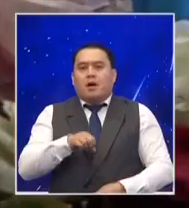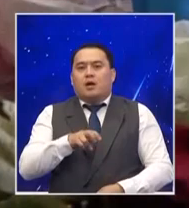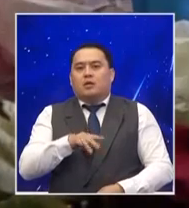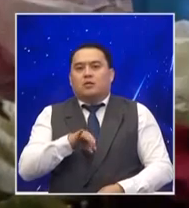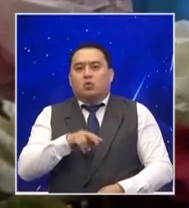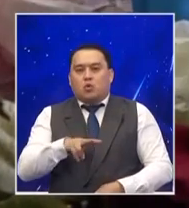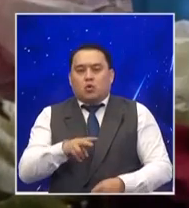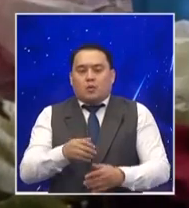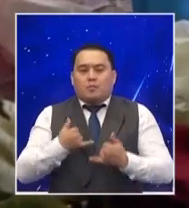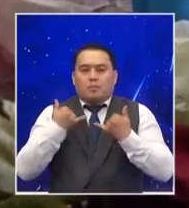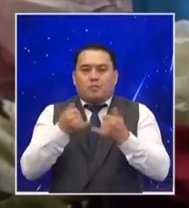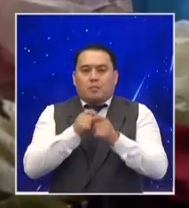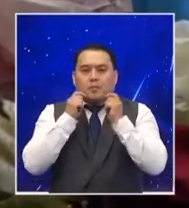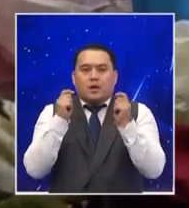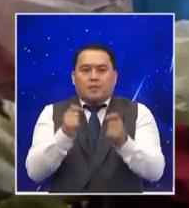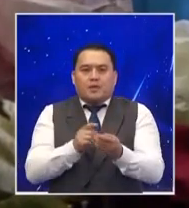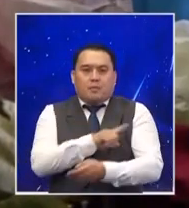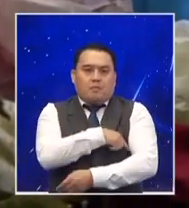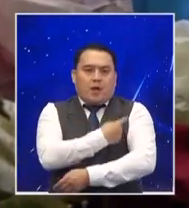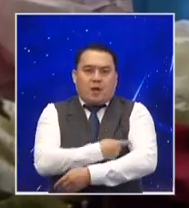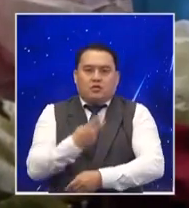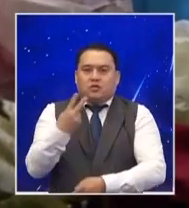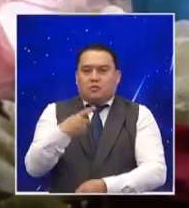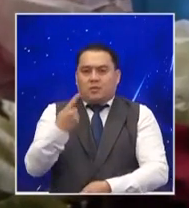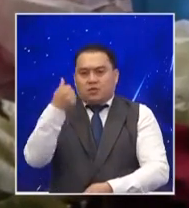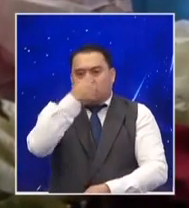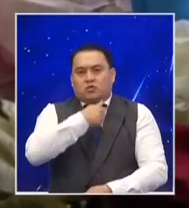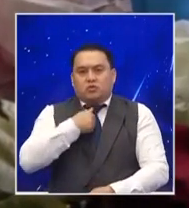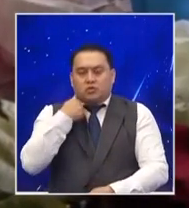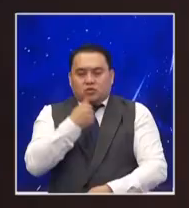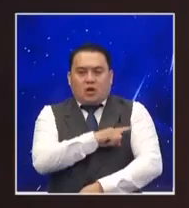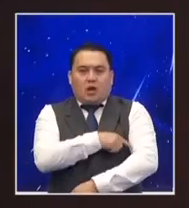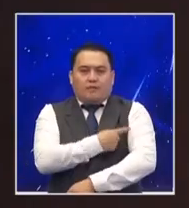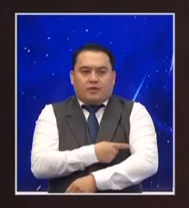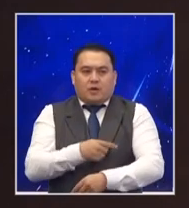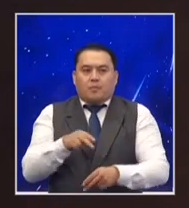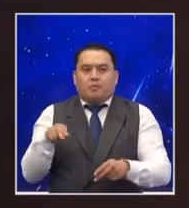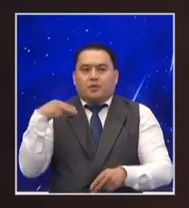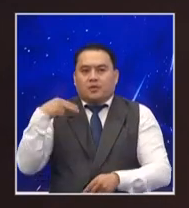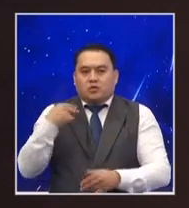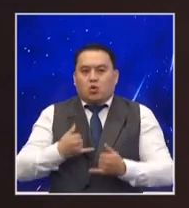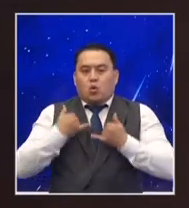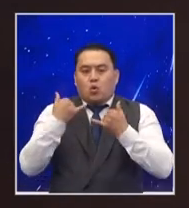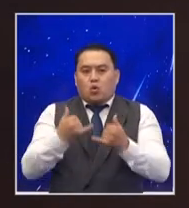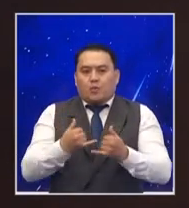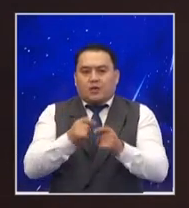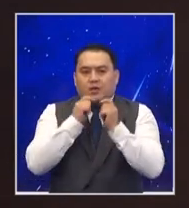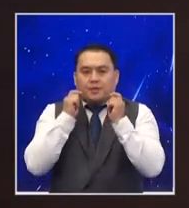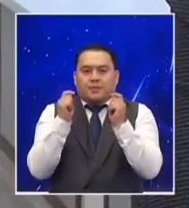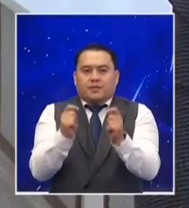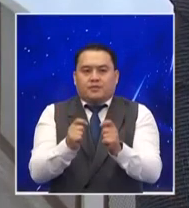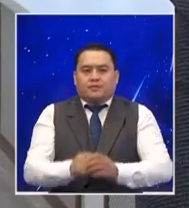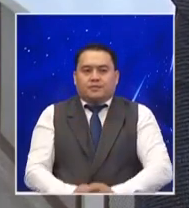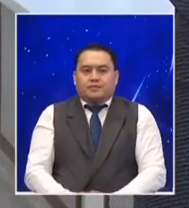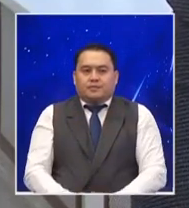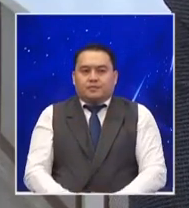Әлібекқызы марапатталды. Медицина саласында 21 жыл еңбек еткен ақ халаттыға президенттің құрмет грамотасы табысталды.